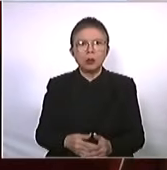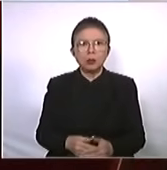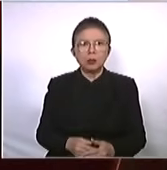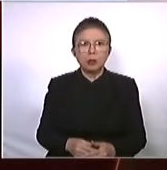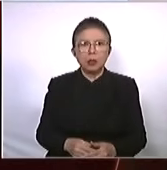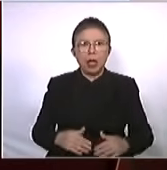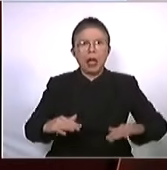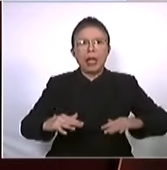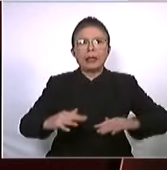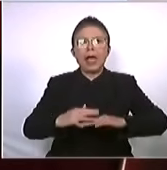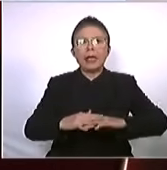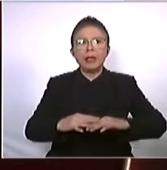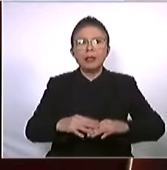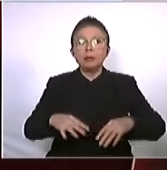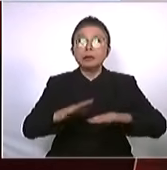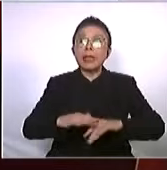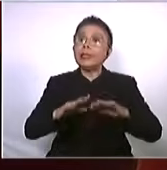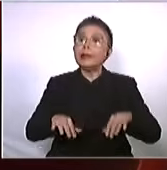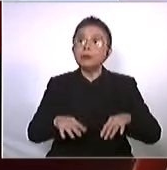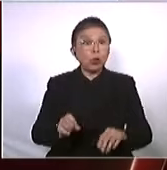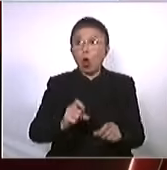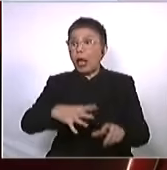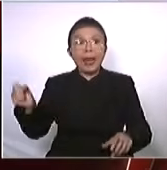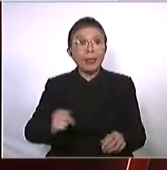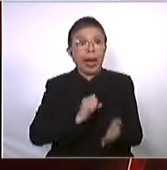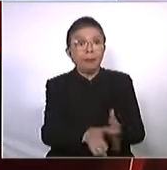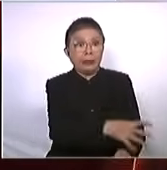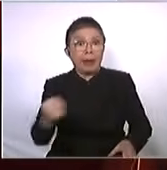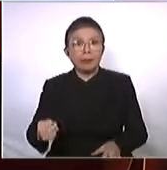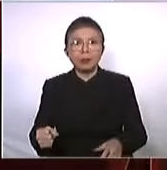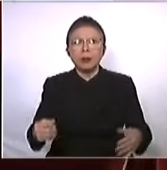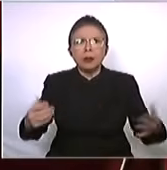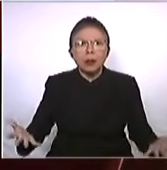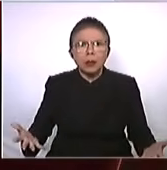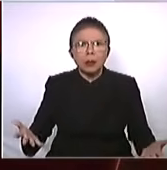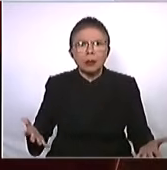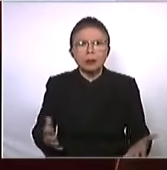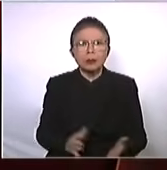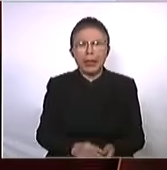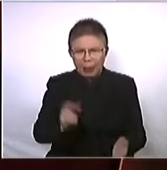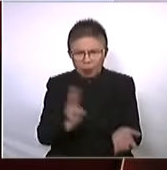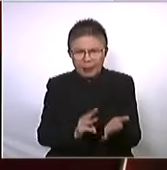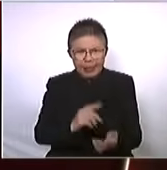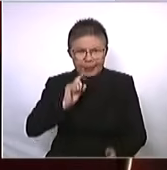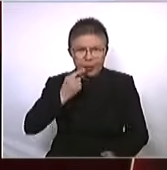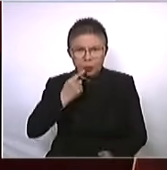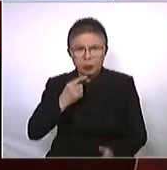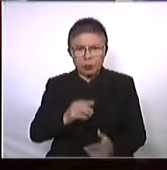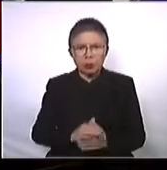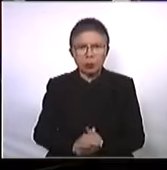tidak pernah dijual tiba-tiba dirampas orang lain dan dia tidak berdaya Nah itulah masalahnya ya Imin sesai